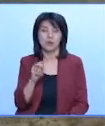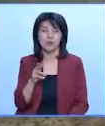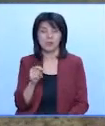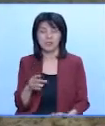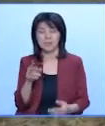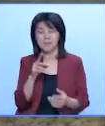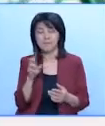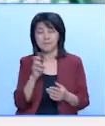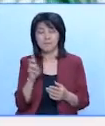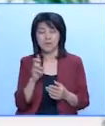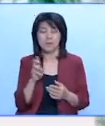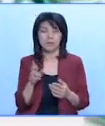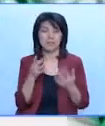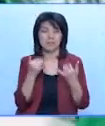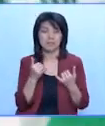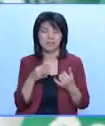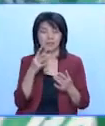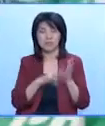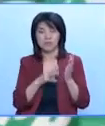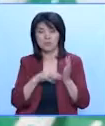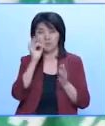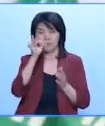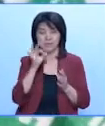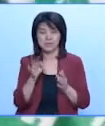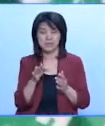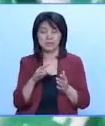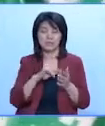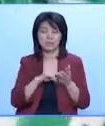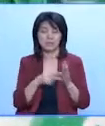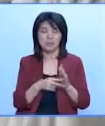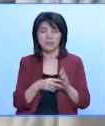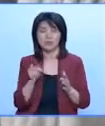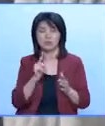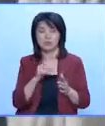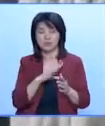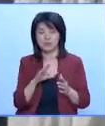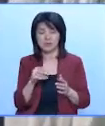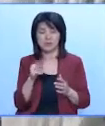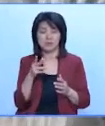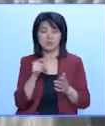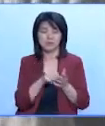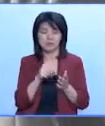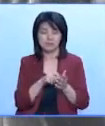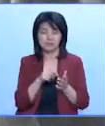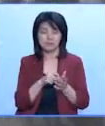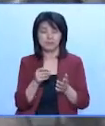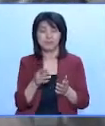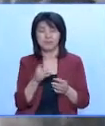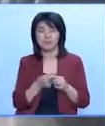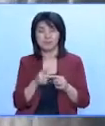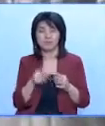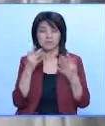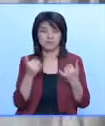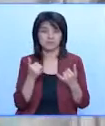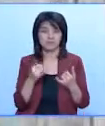аймақта масалар мен мүк популяциясын 80% азайтуды жоспарлауда. Мамандардың айтуынша, маса мен шыбын шіркейдің дер нәсілдеріне қарсы